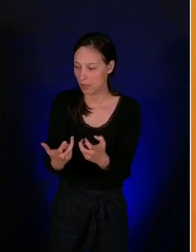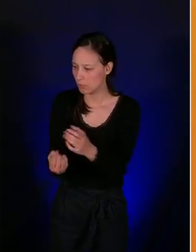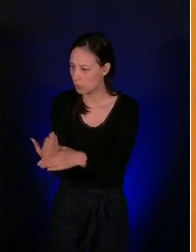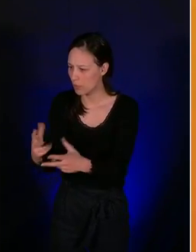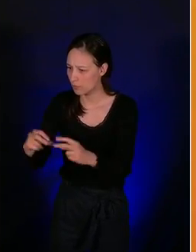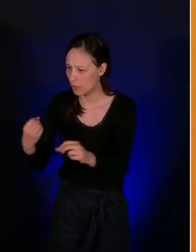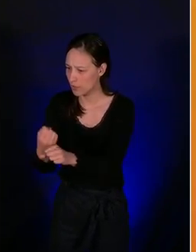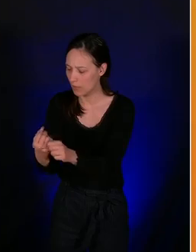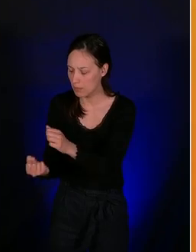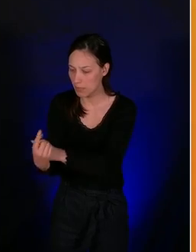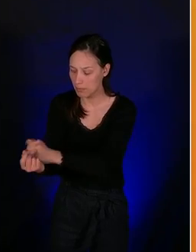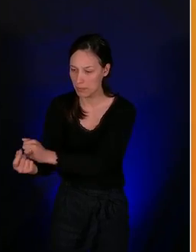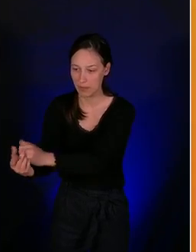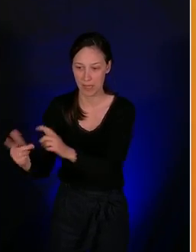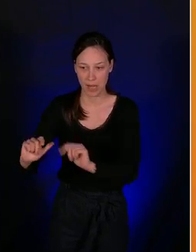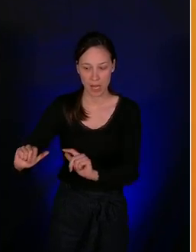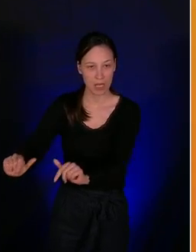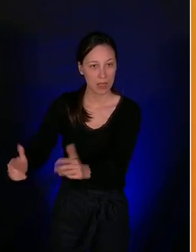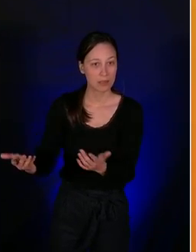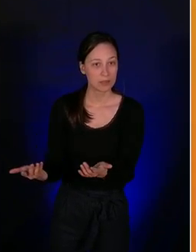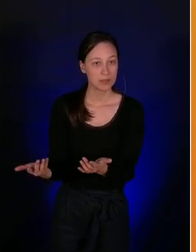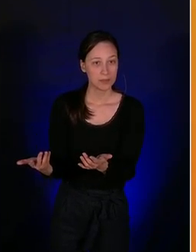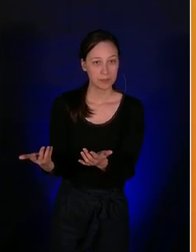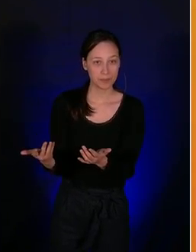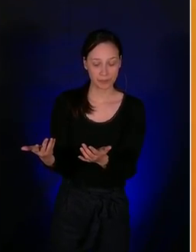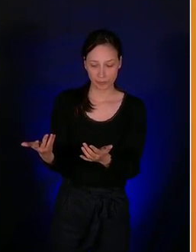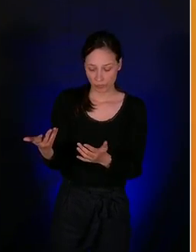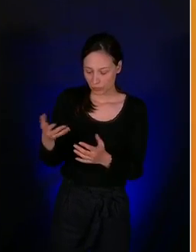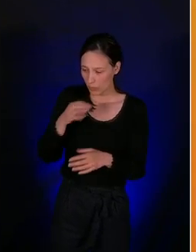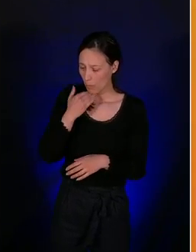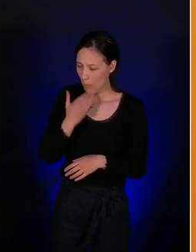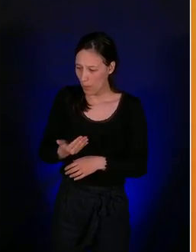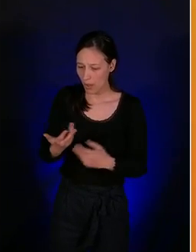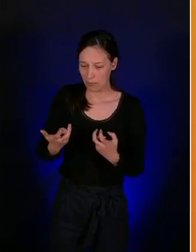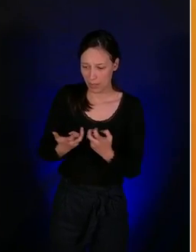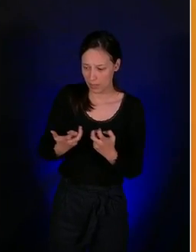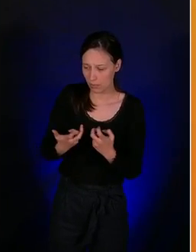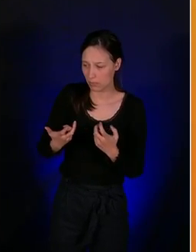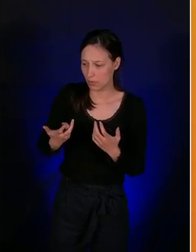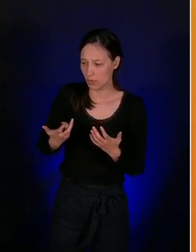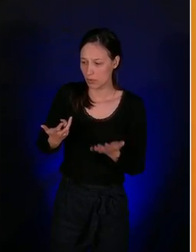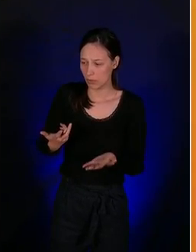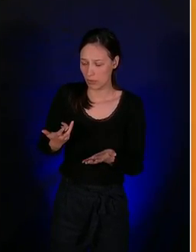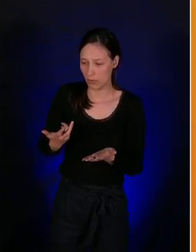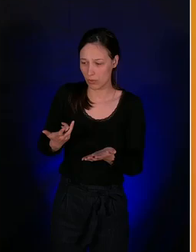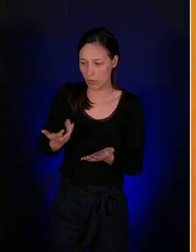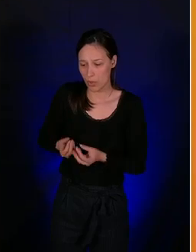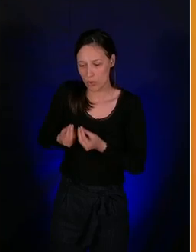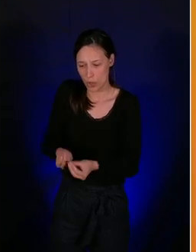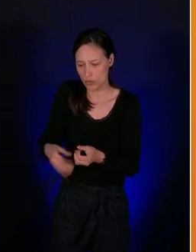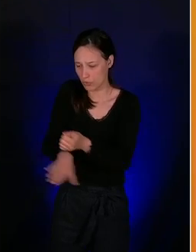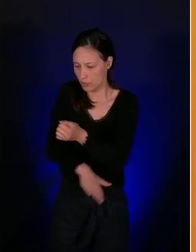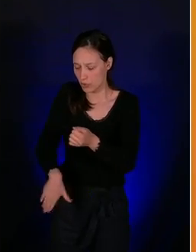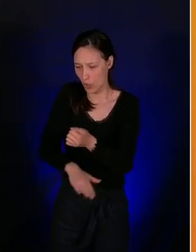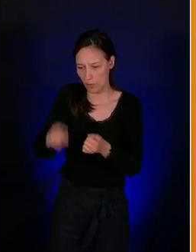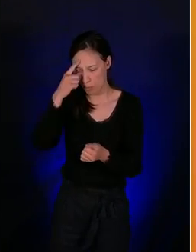ne pouvons concevoir de revenir sur une revendication qui vise à octroyer un socle de droits à l'ensemble des travailleuses et des